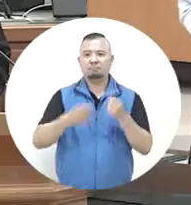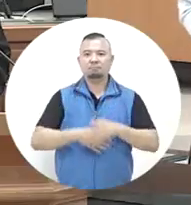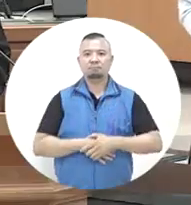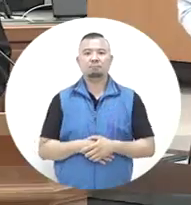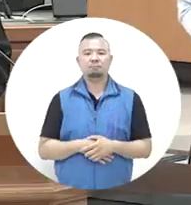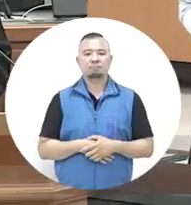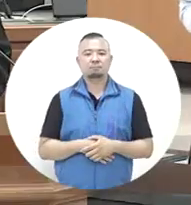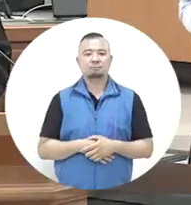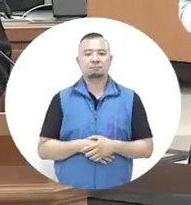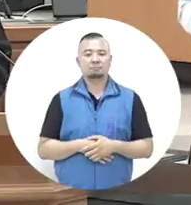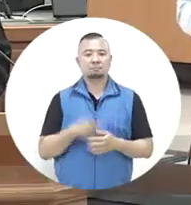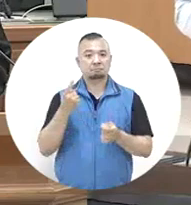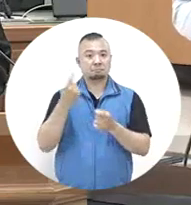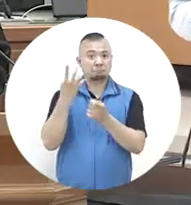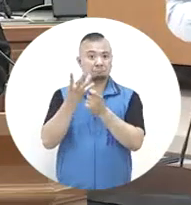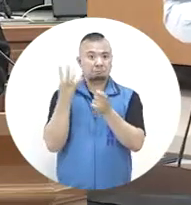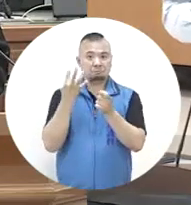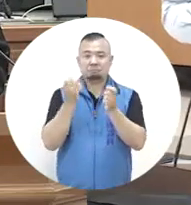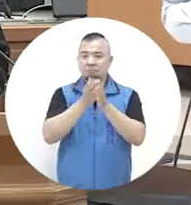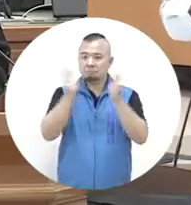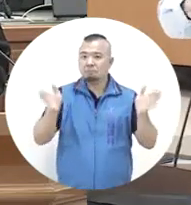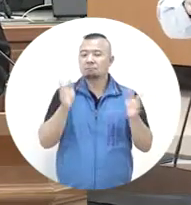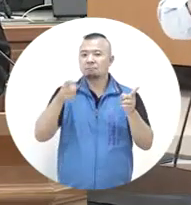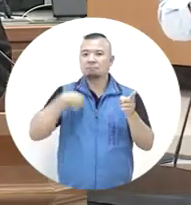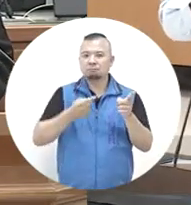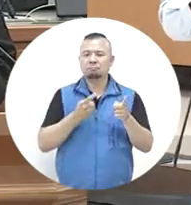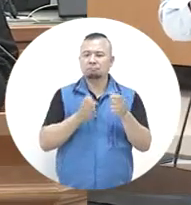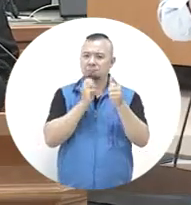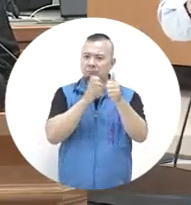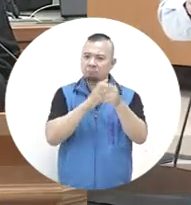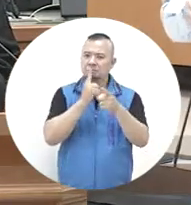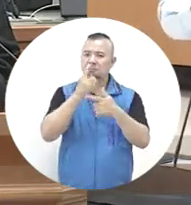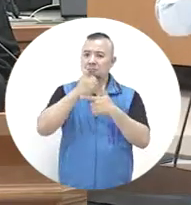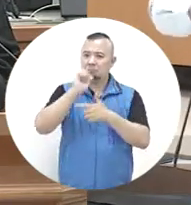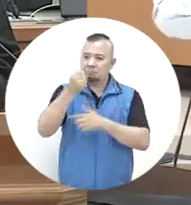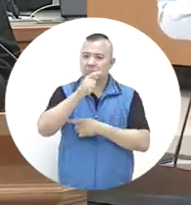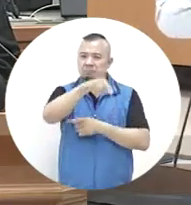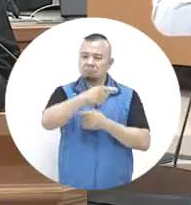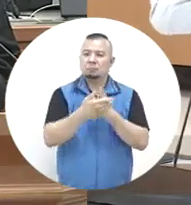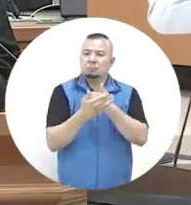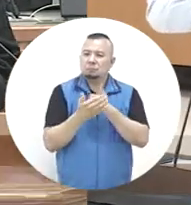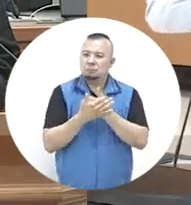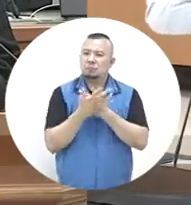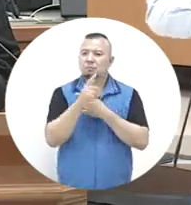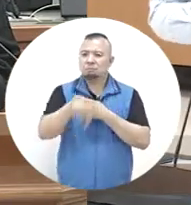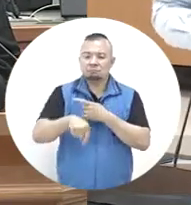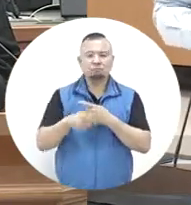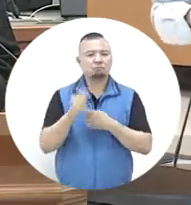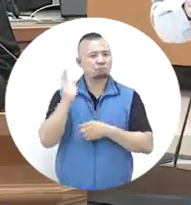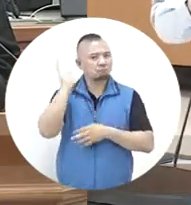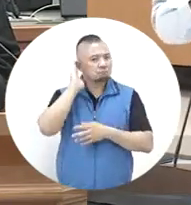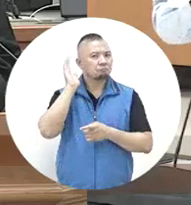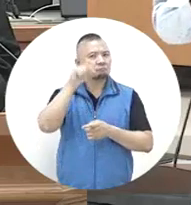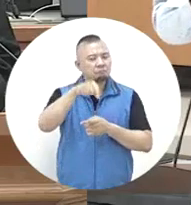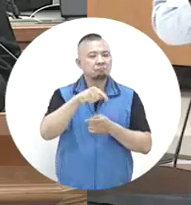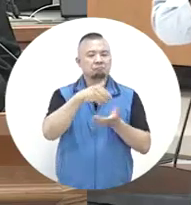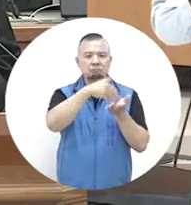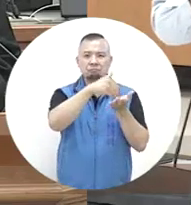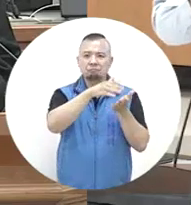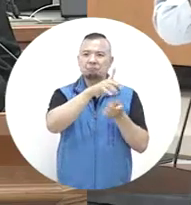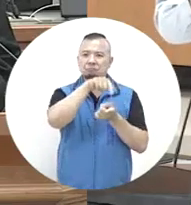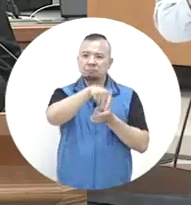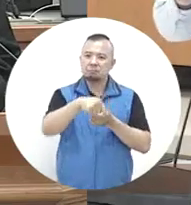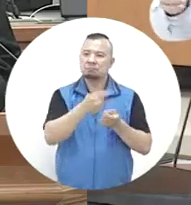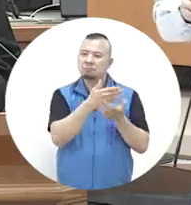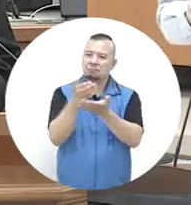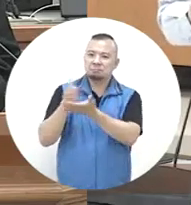很多事情，市长也都很努力的在帮本席解决，或者是听取本席的意见，感谢市长，举凡